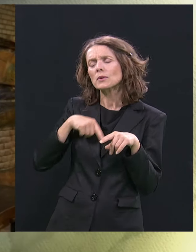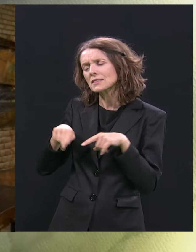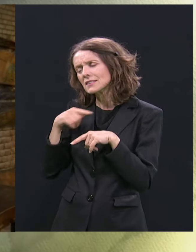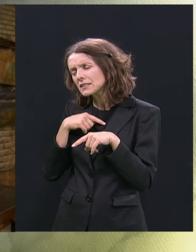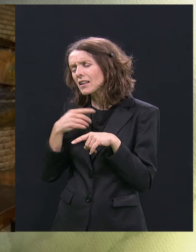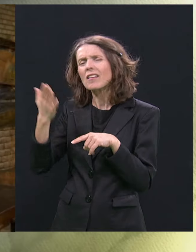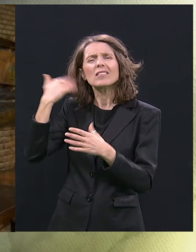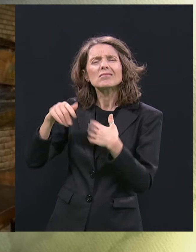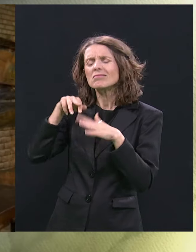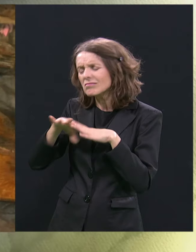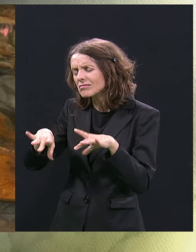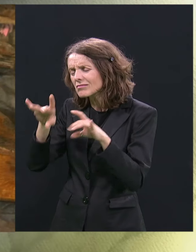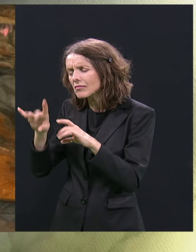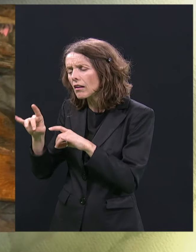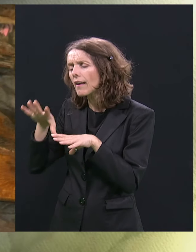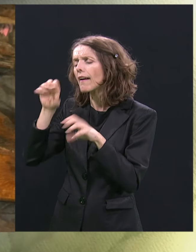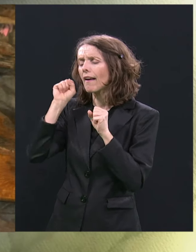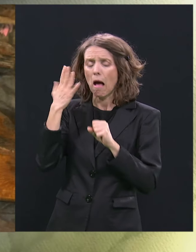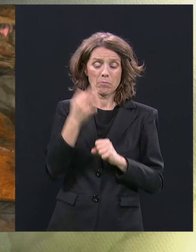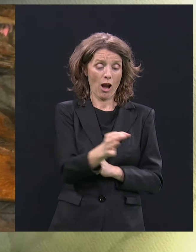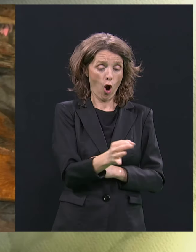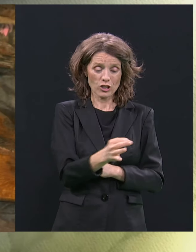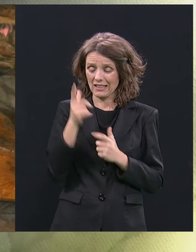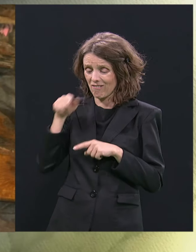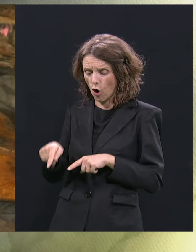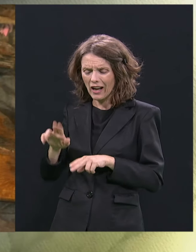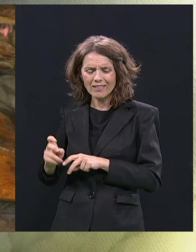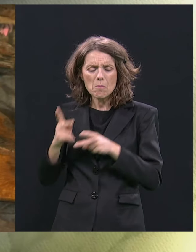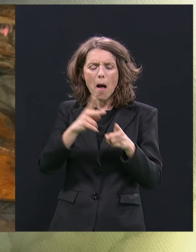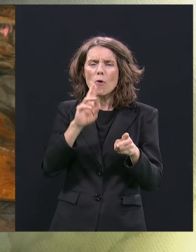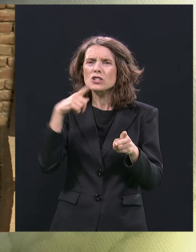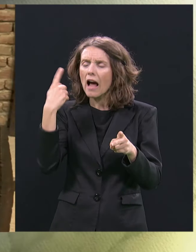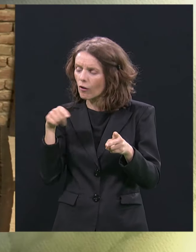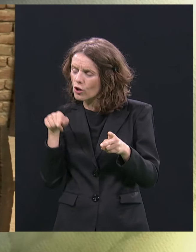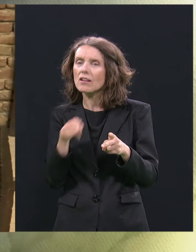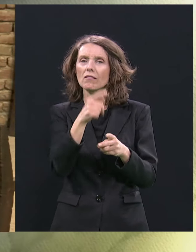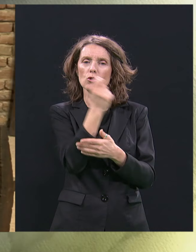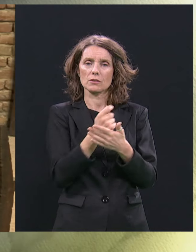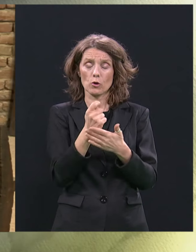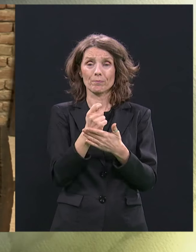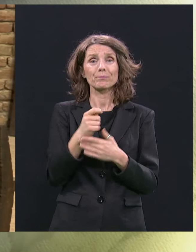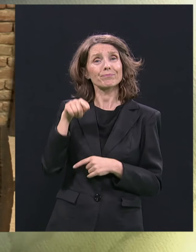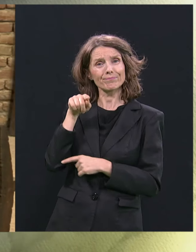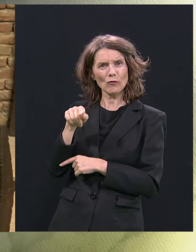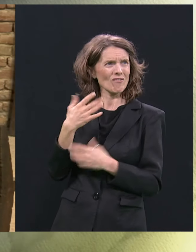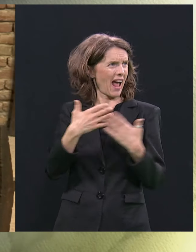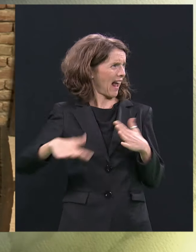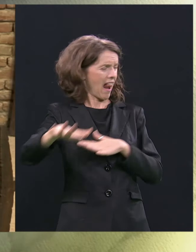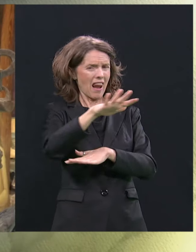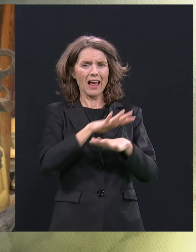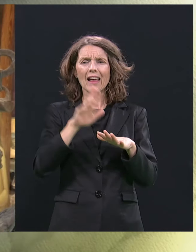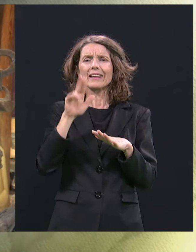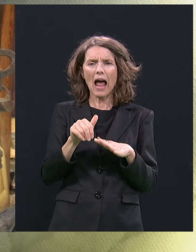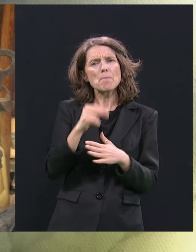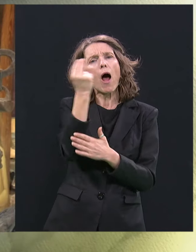spajao ostrvo sa gradom. Reč je o predmetima primenjene umetnosti.